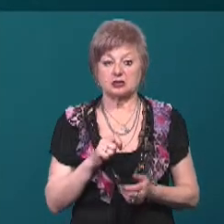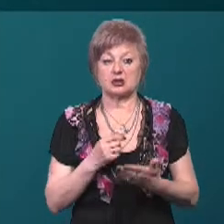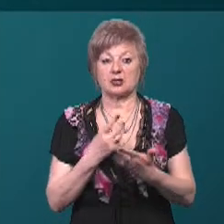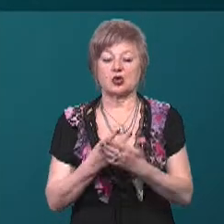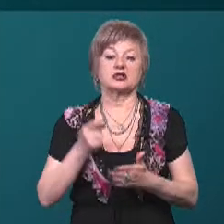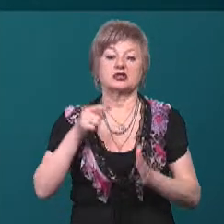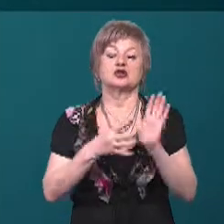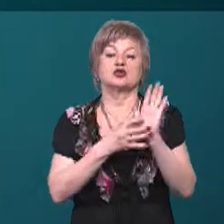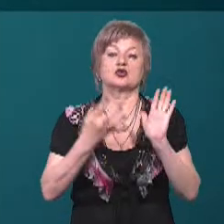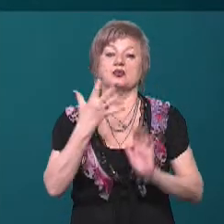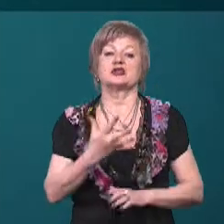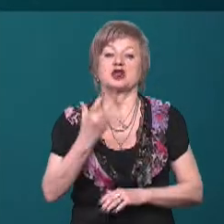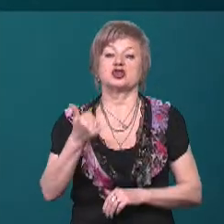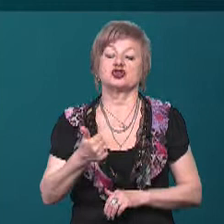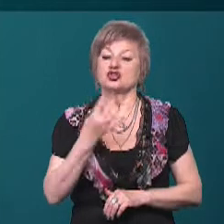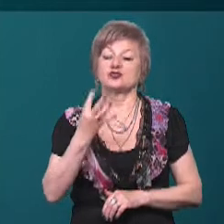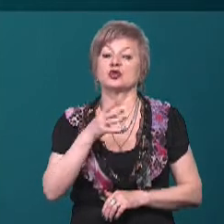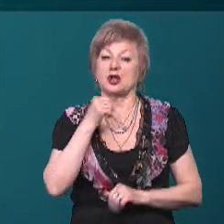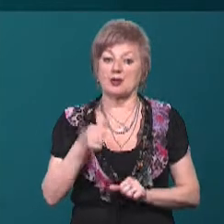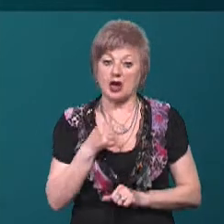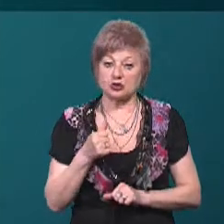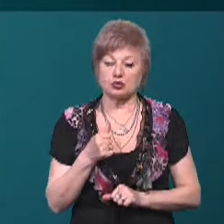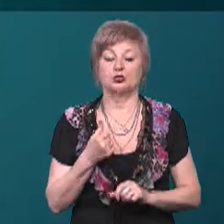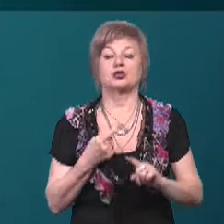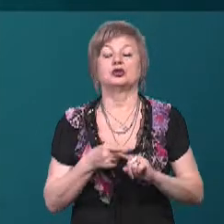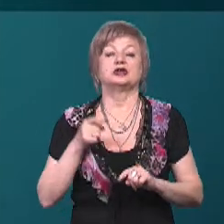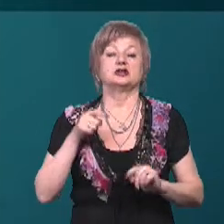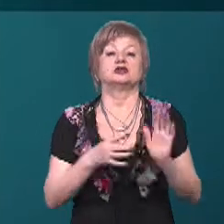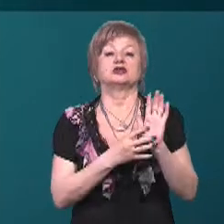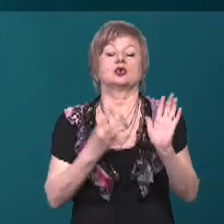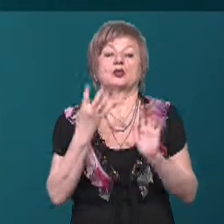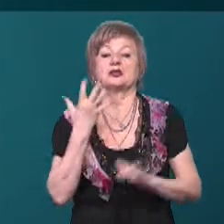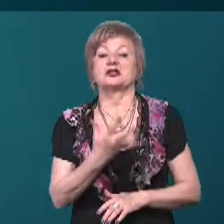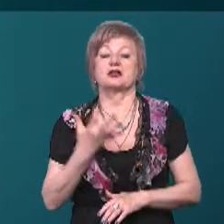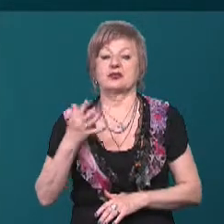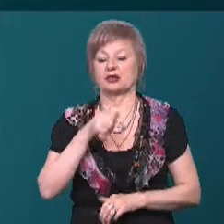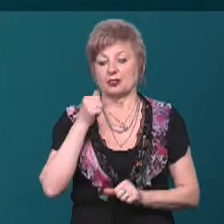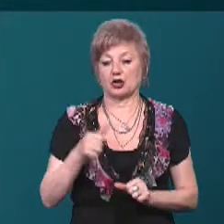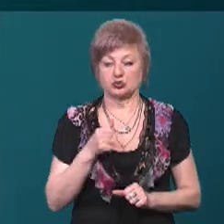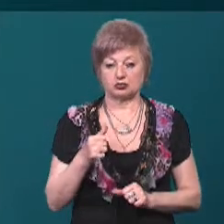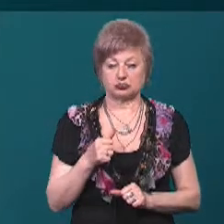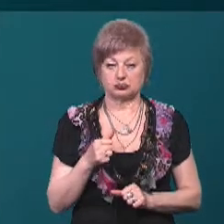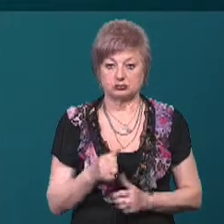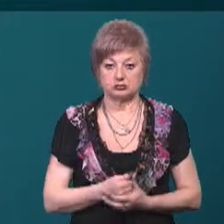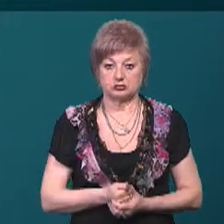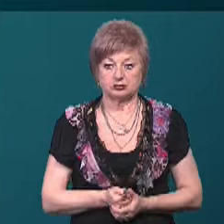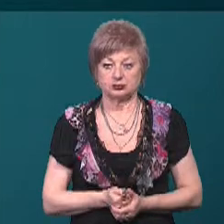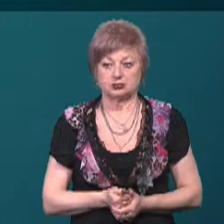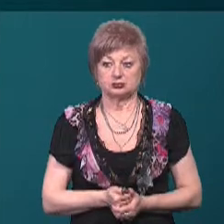у 1954 році, а вступила в силу у 1955 році.